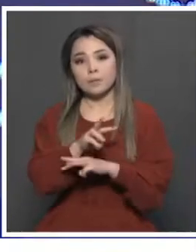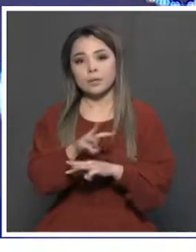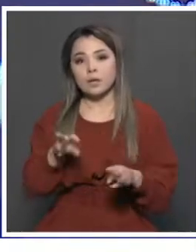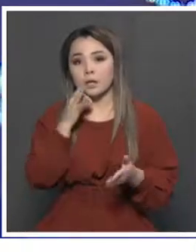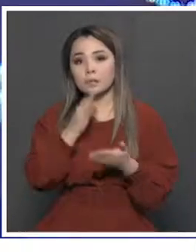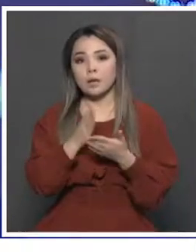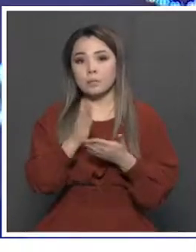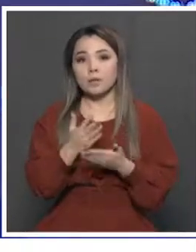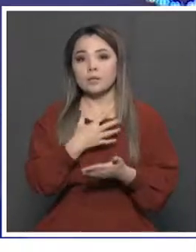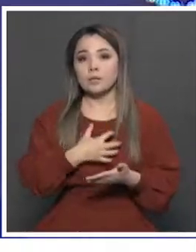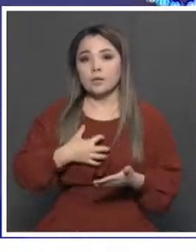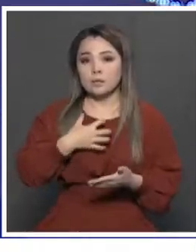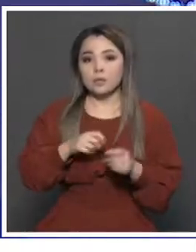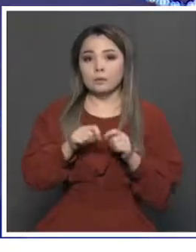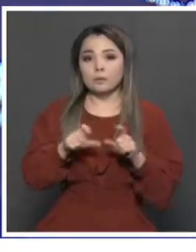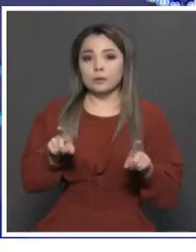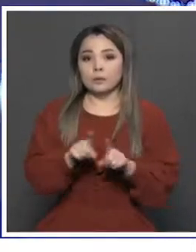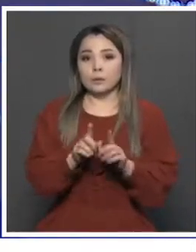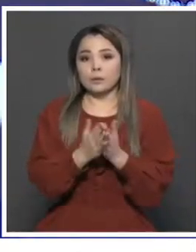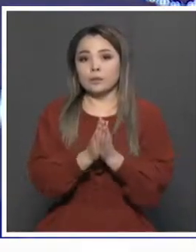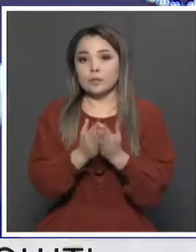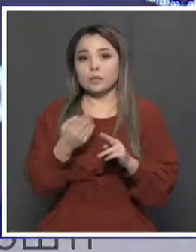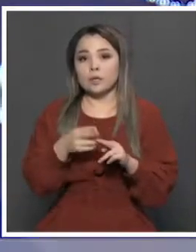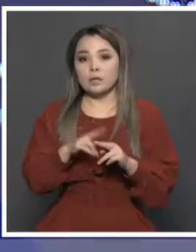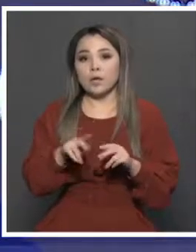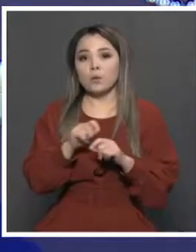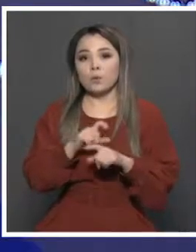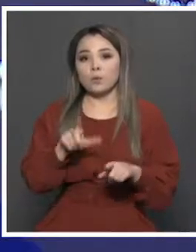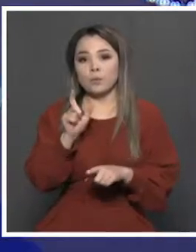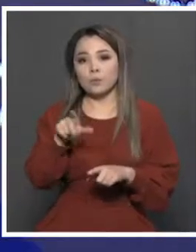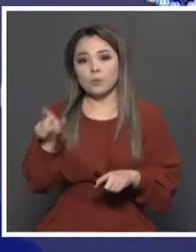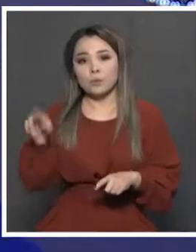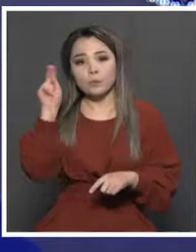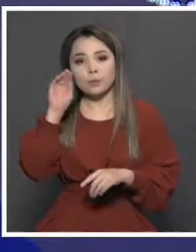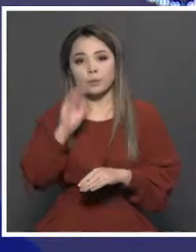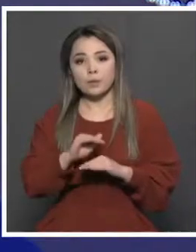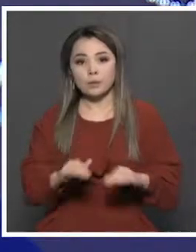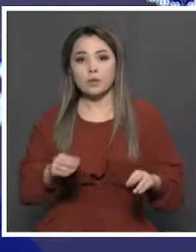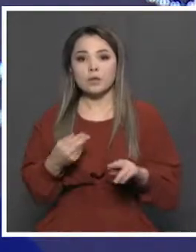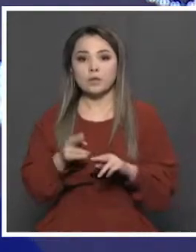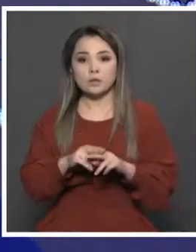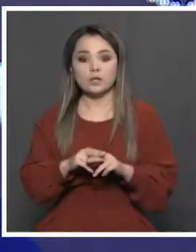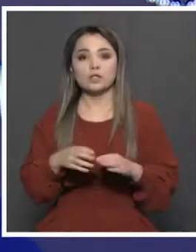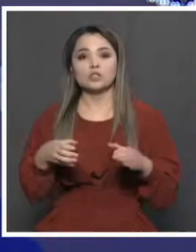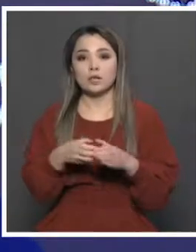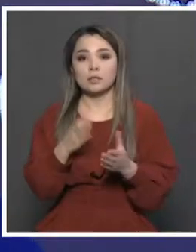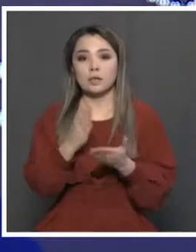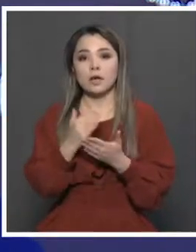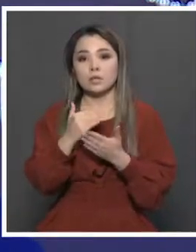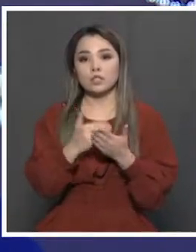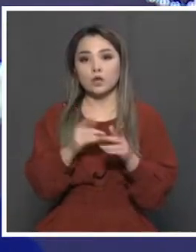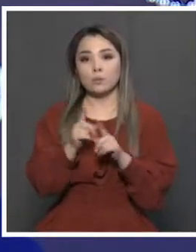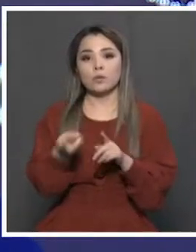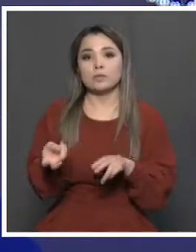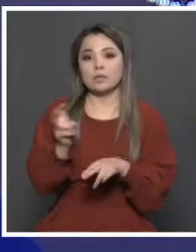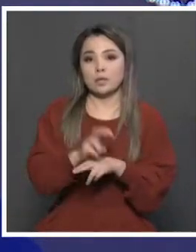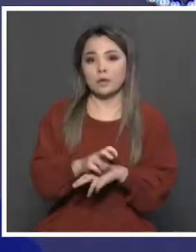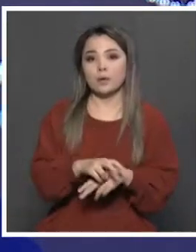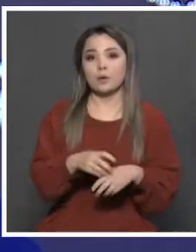министрлігі негізгі пәндерді оқушылардың мектепке келуімен штаттық режимге оқытып, және де